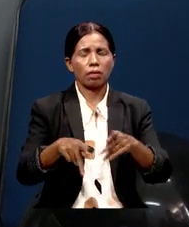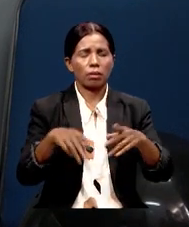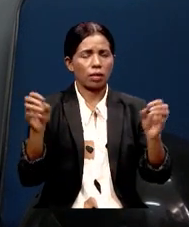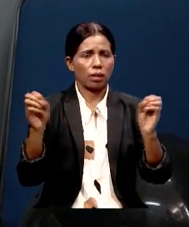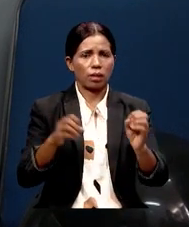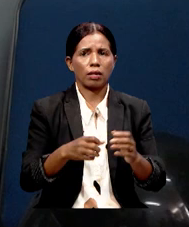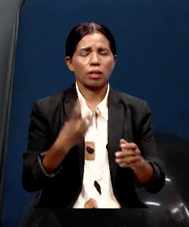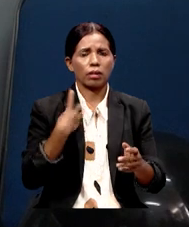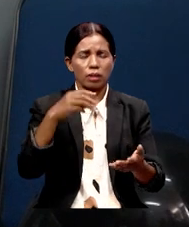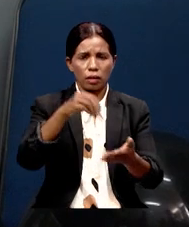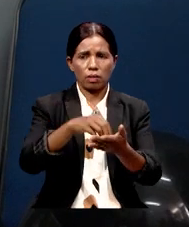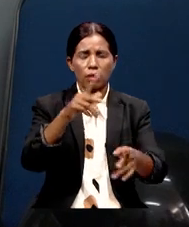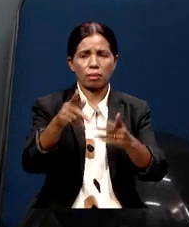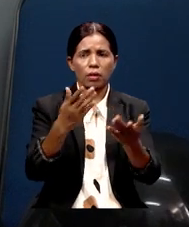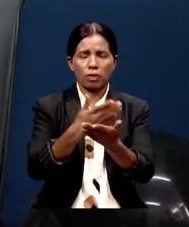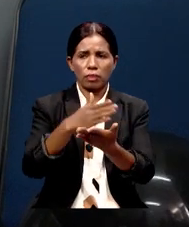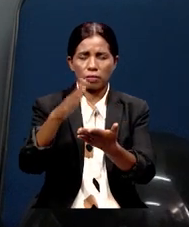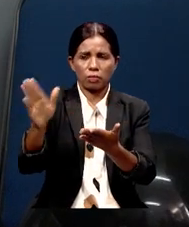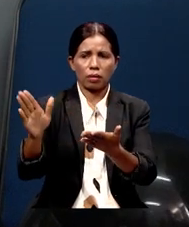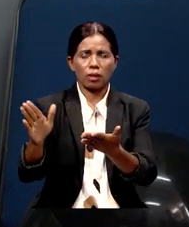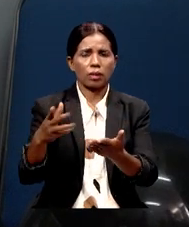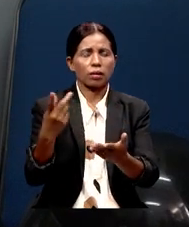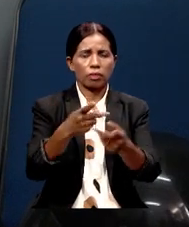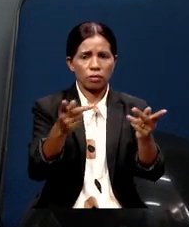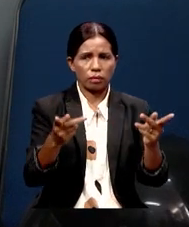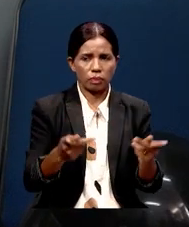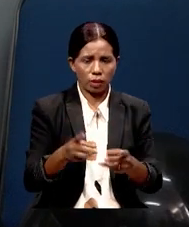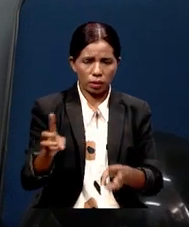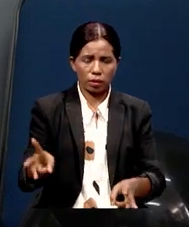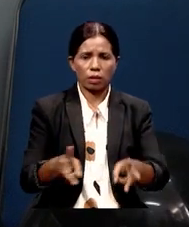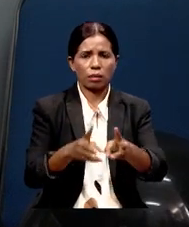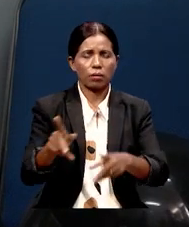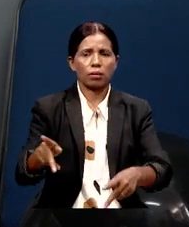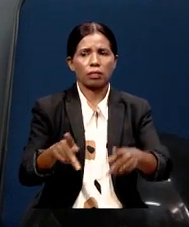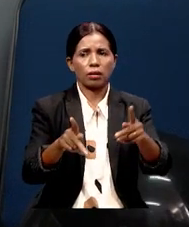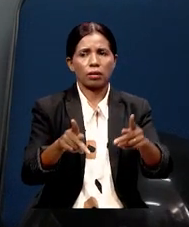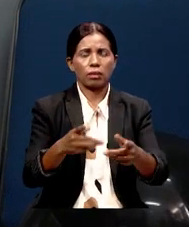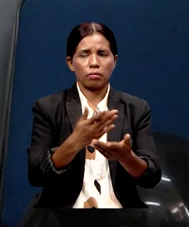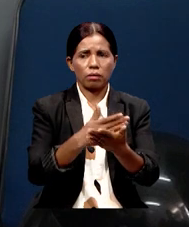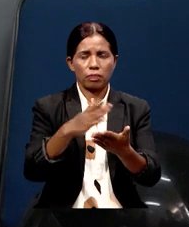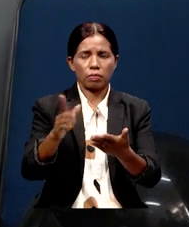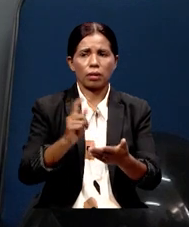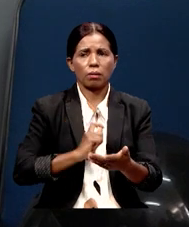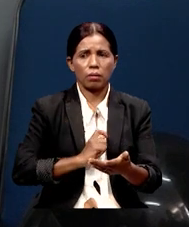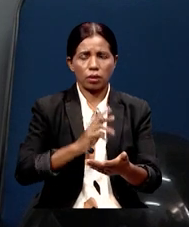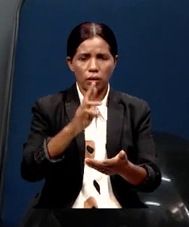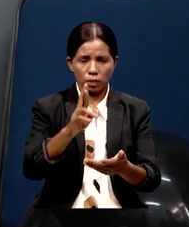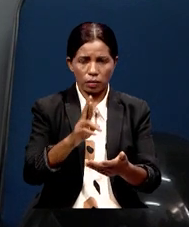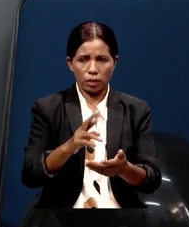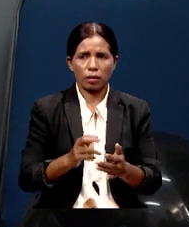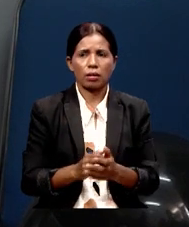Tamit ne pessoal ita fahe ba iha zardin, ta fahe ba iha estrada publiku, fahe ba iha tibar,